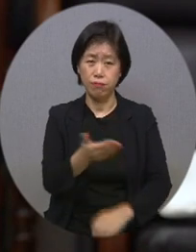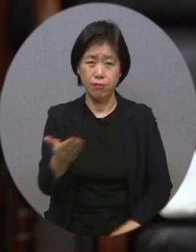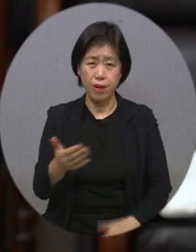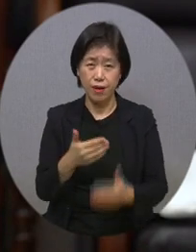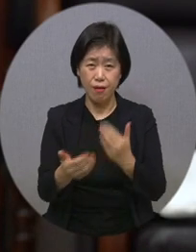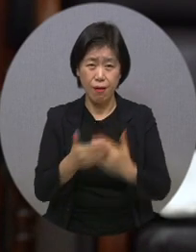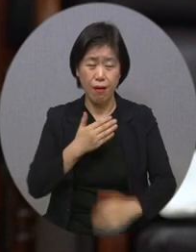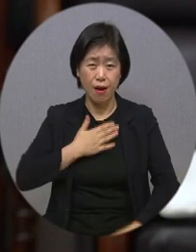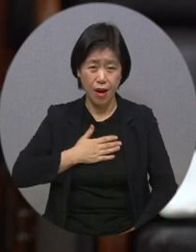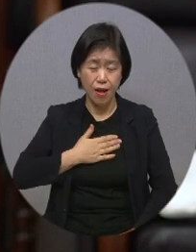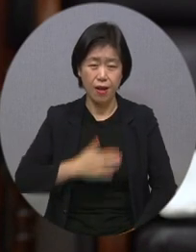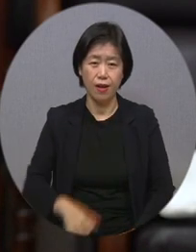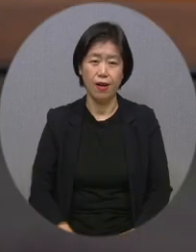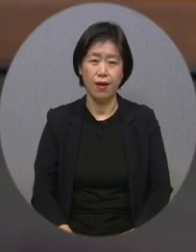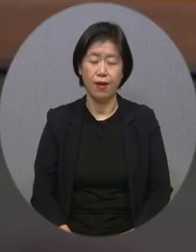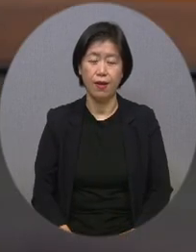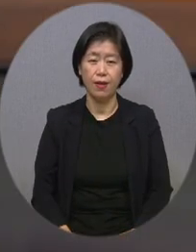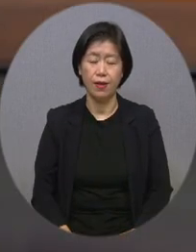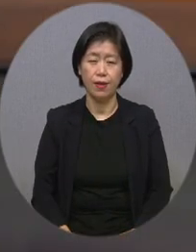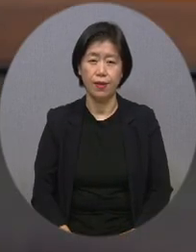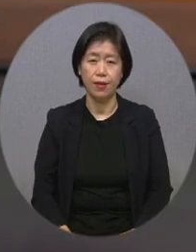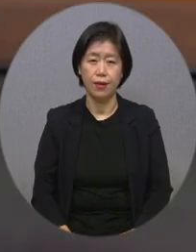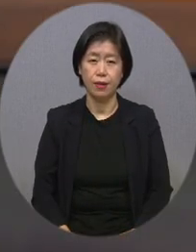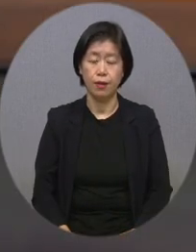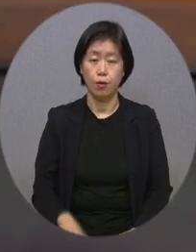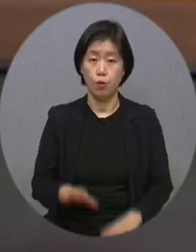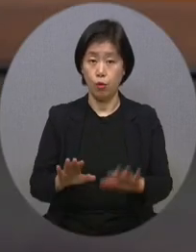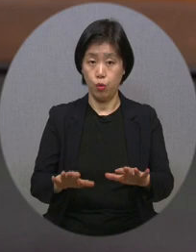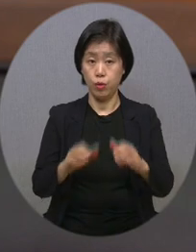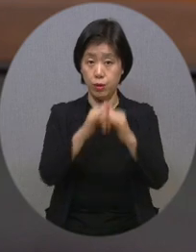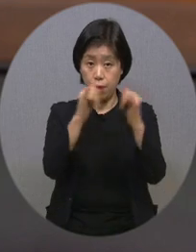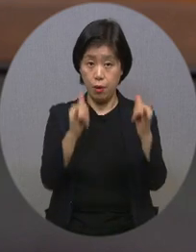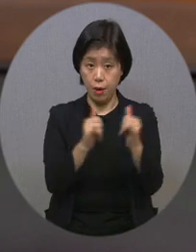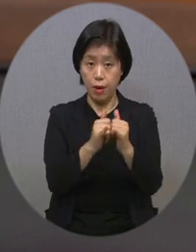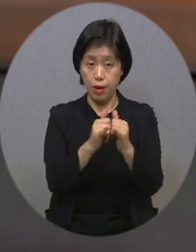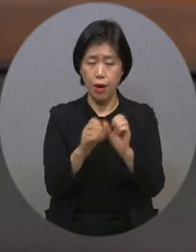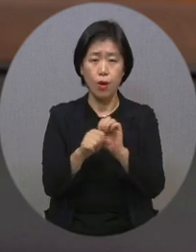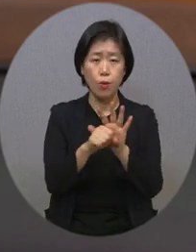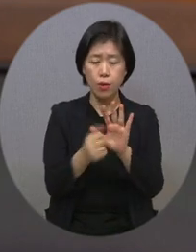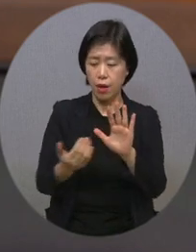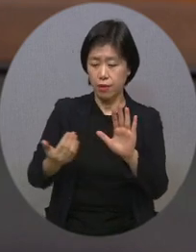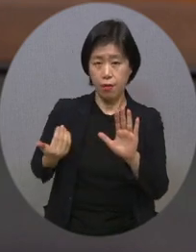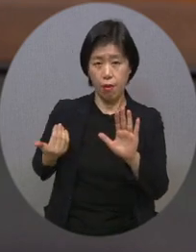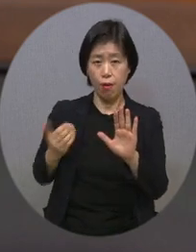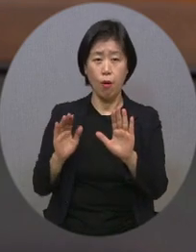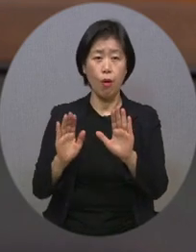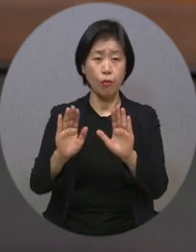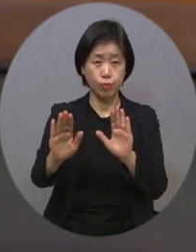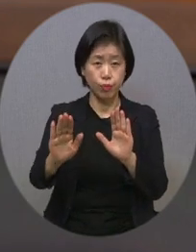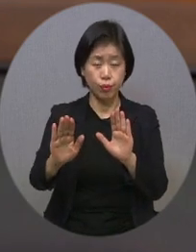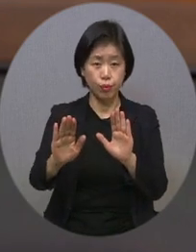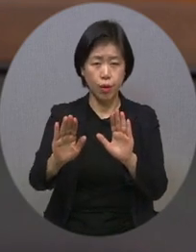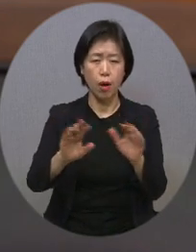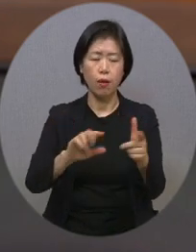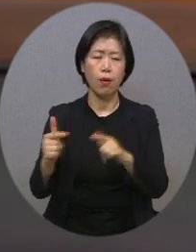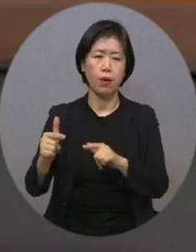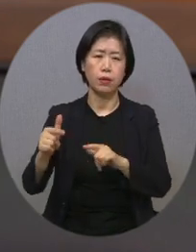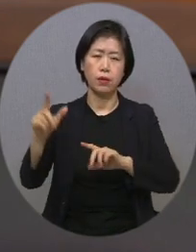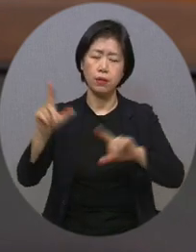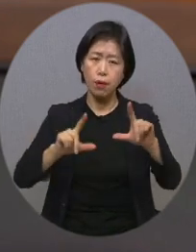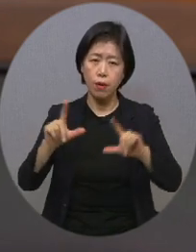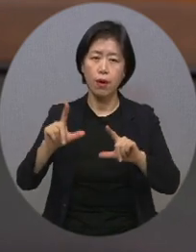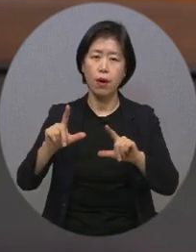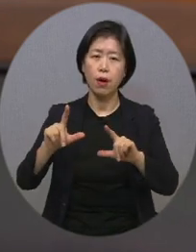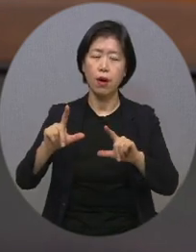이제는 우리 사회가 코로나 이전과 포스트 코로나를 대비해서는 엄청난 우리 생활 양태부터 모든 것이 바뀌어야